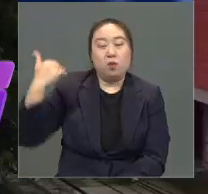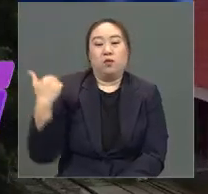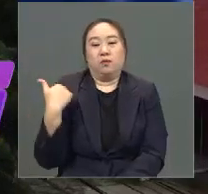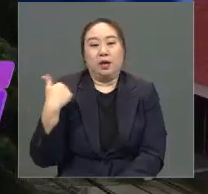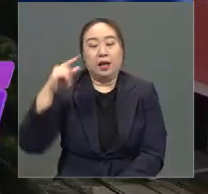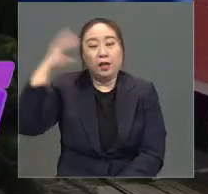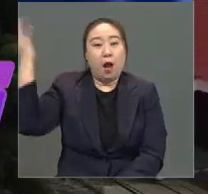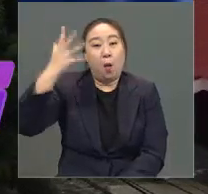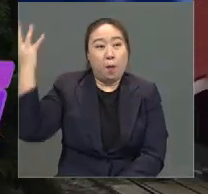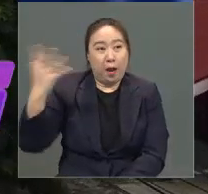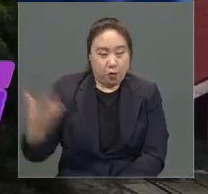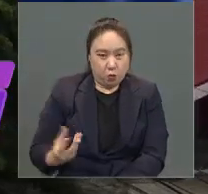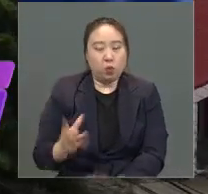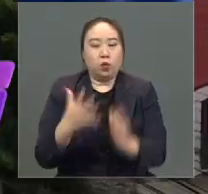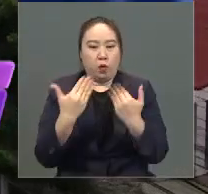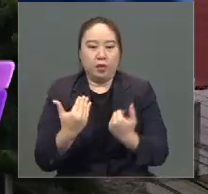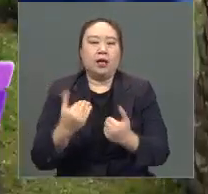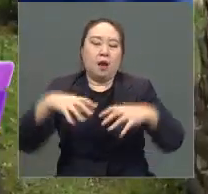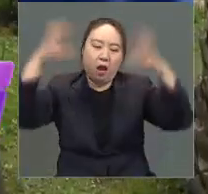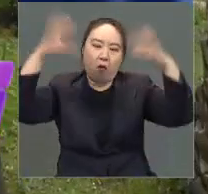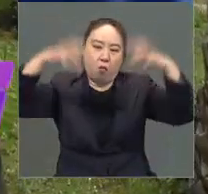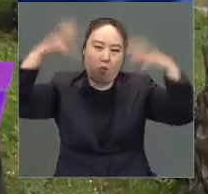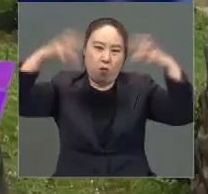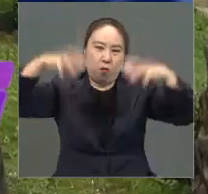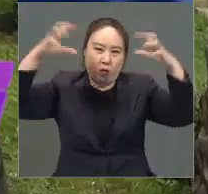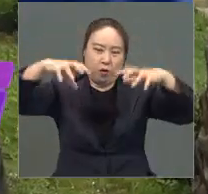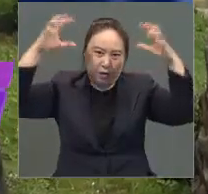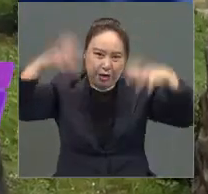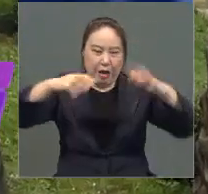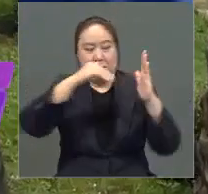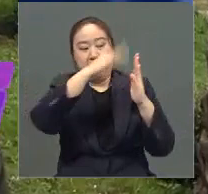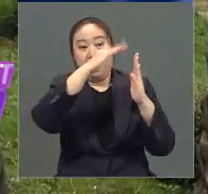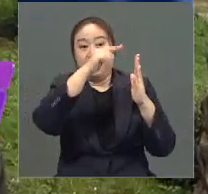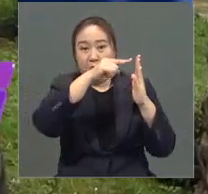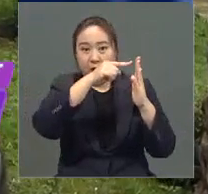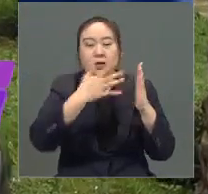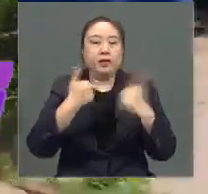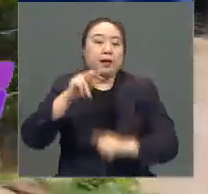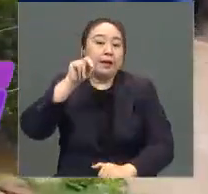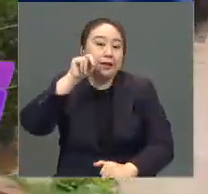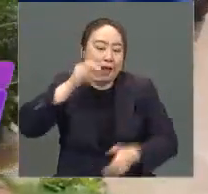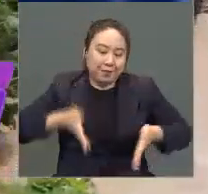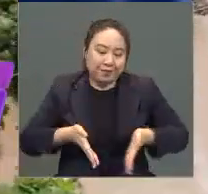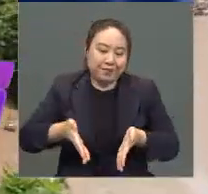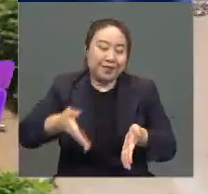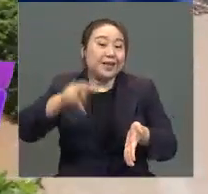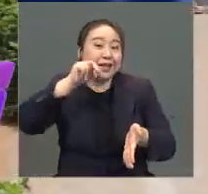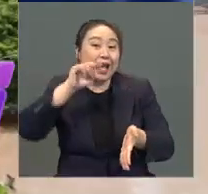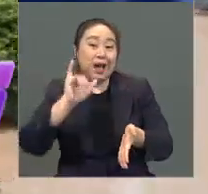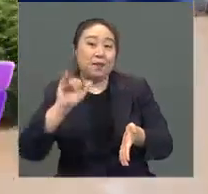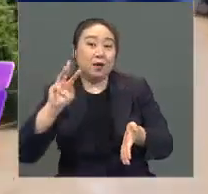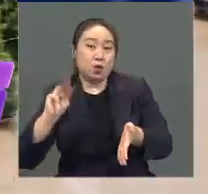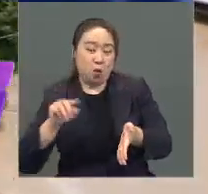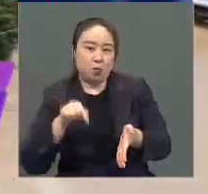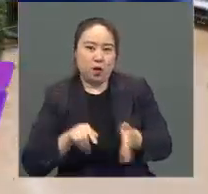อิทธิพลของพายุโซนร้อนก็เลยทำให้เกิดฝนตกหนักในพื้นที่ภาคเหนือตอนบนส่งผลให้ปริมาณน้ำในแม่น้ำยมสูงขึ้นต่อเนื่